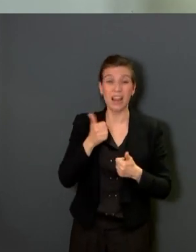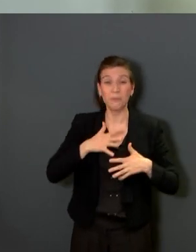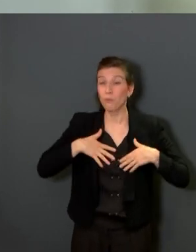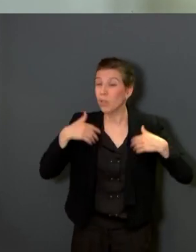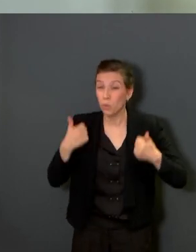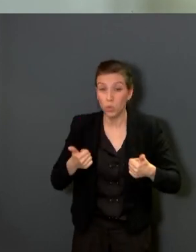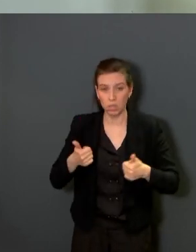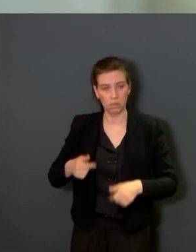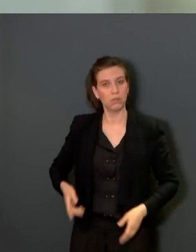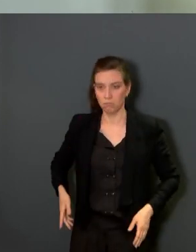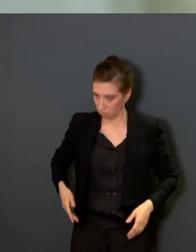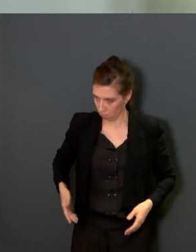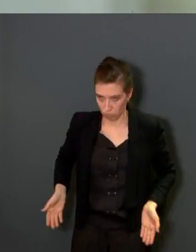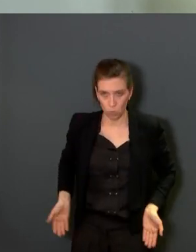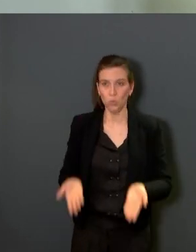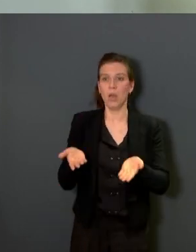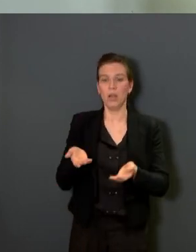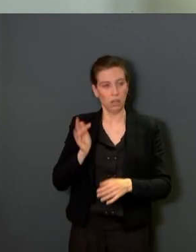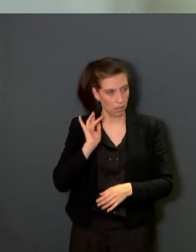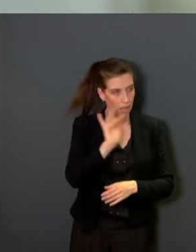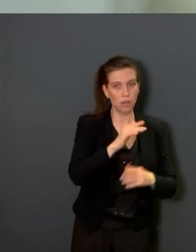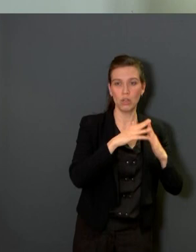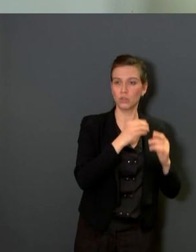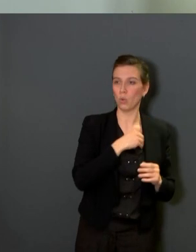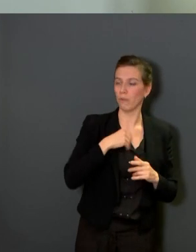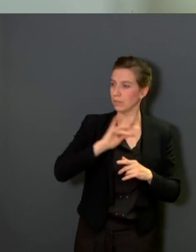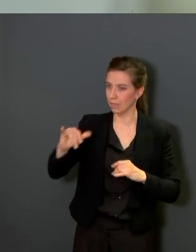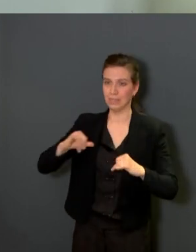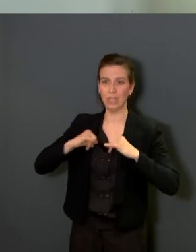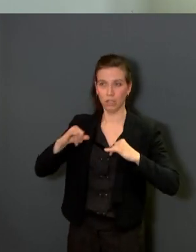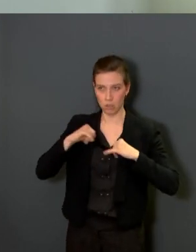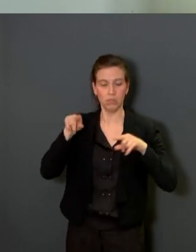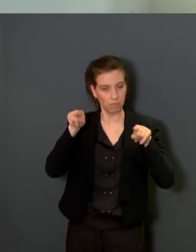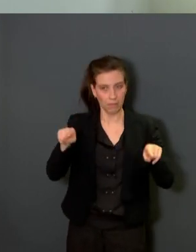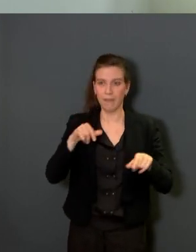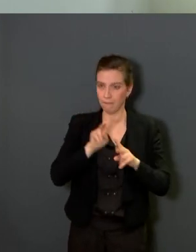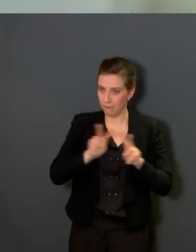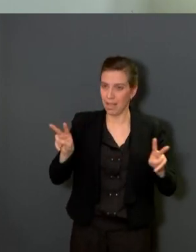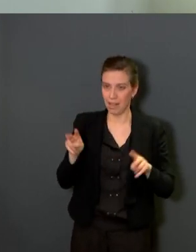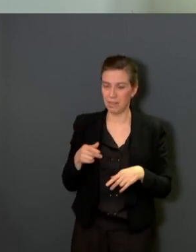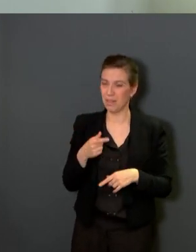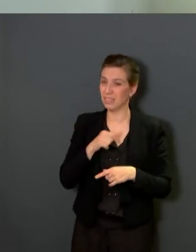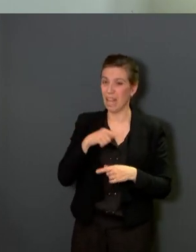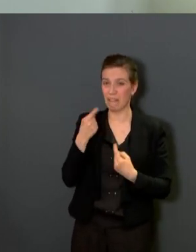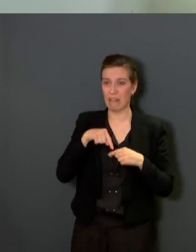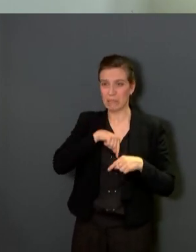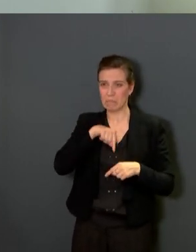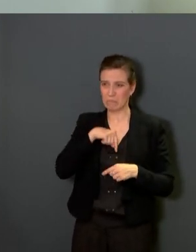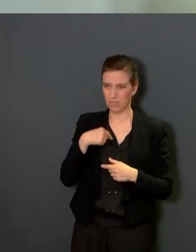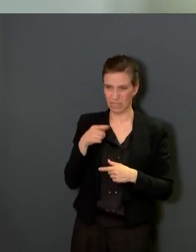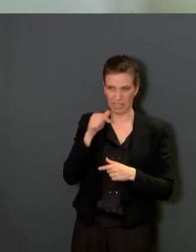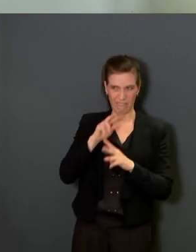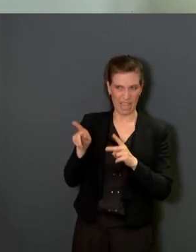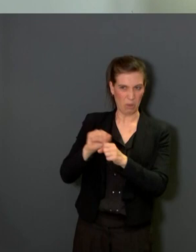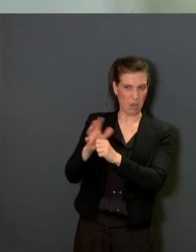zouden nemen is dat ze andere zorgen die nodig zouden zijn uitstellen. En dat is natuurlijk de voorbije maanden ook wel gebeurd, maar